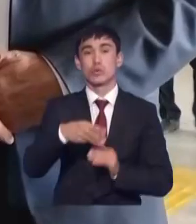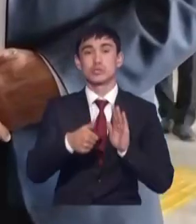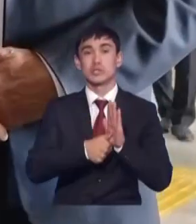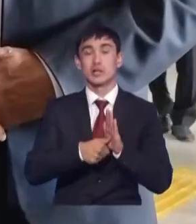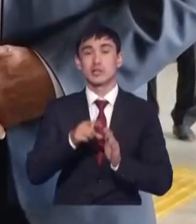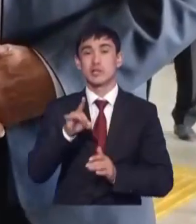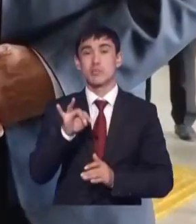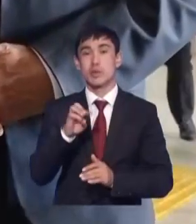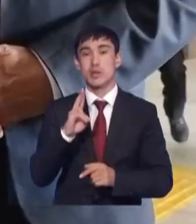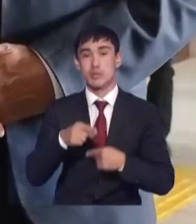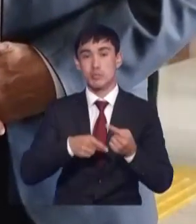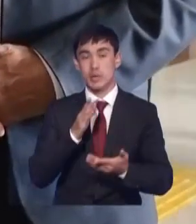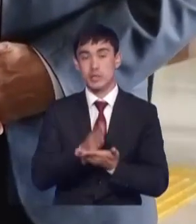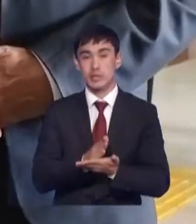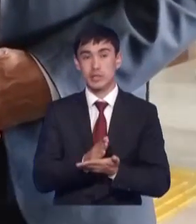немерем бар Құдайдың бергені.